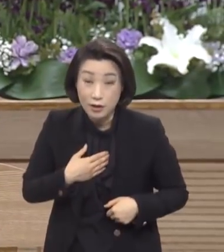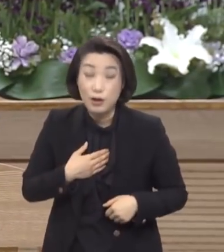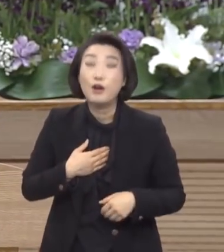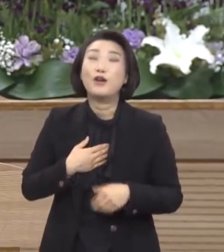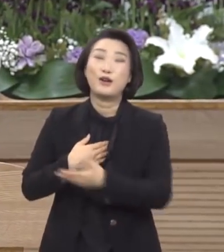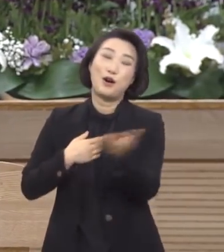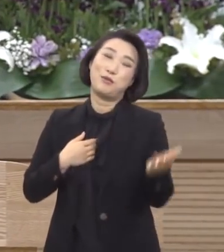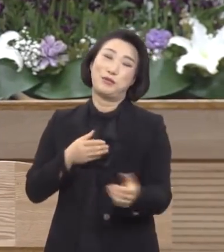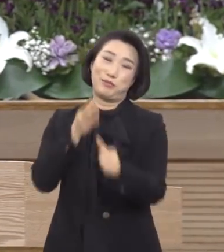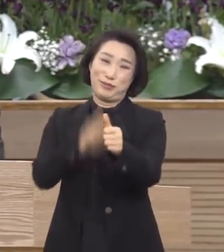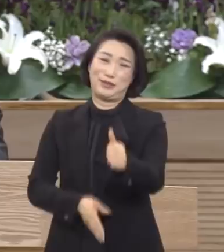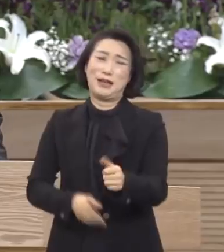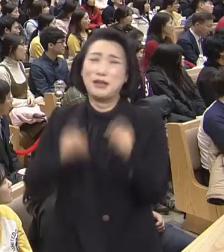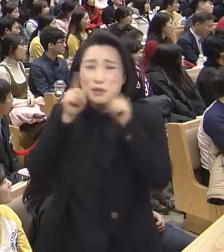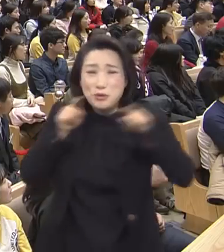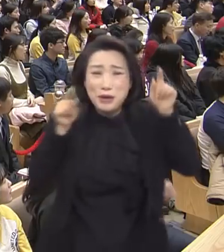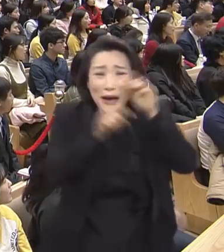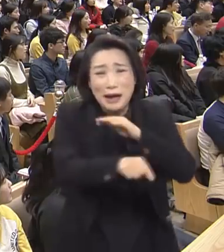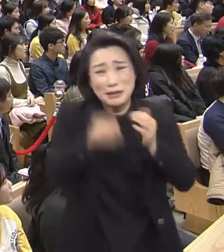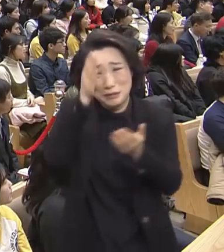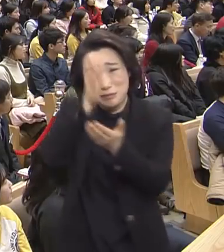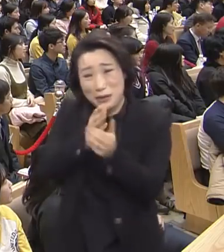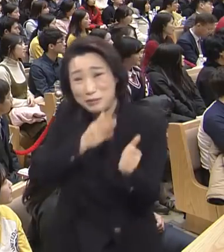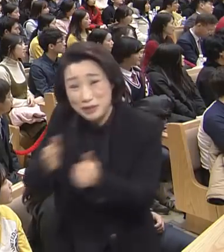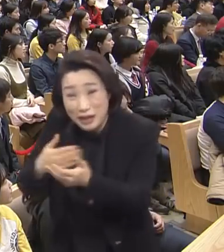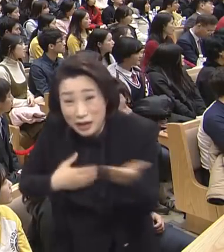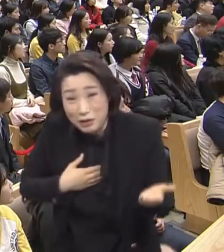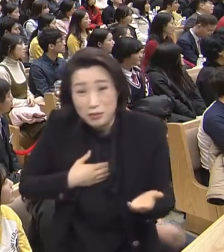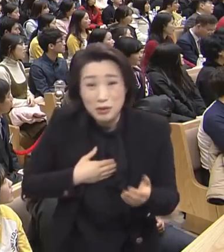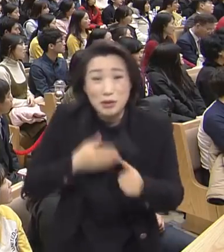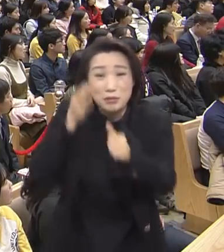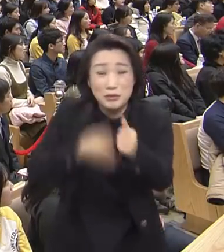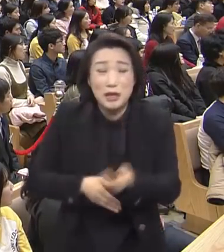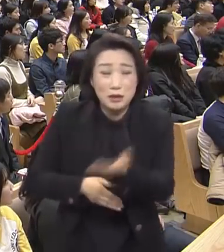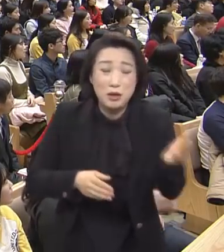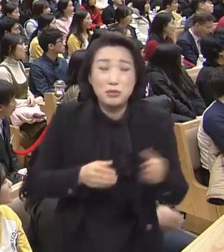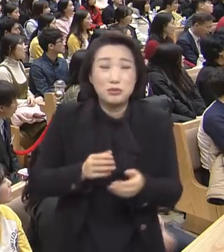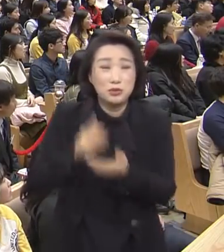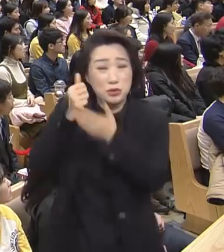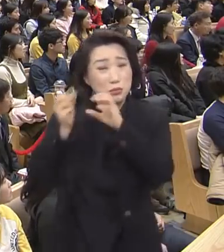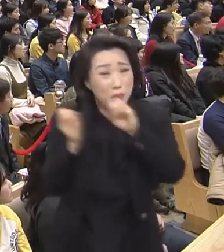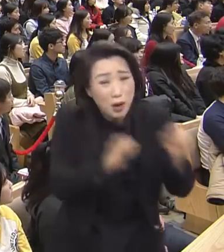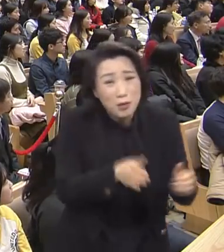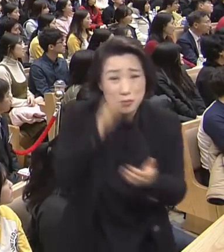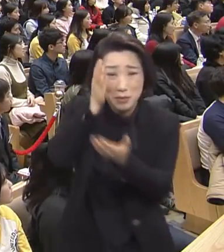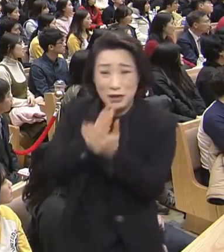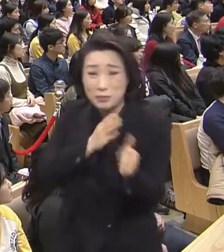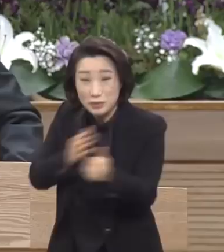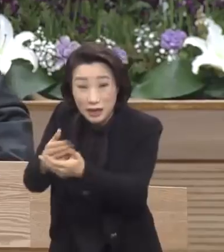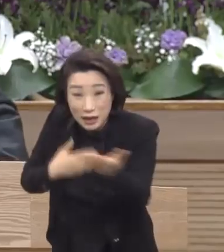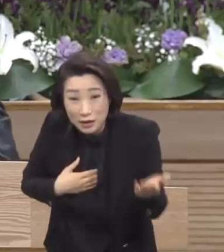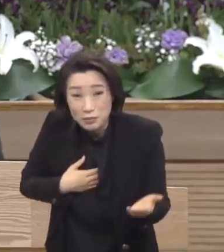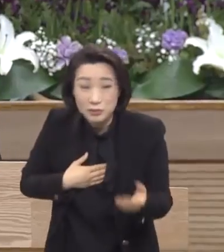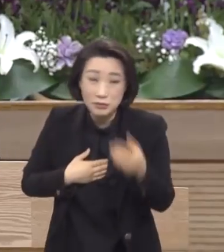부탁이니 지옥 가지 말라 이 말이오. 부탁이니 버림받지 말라 이 말이오.